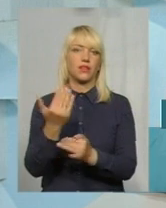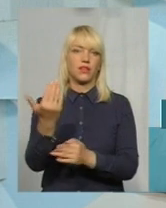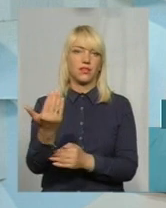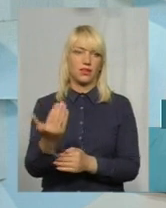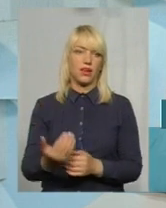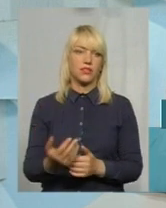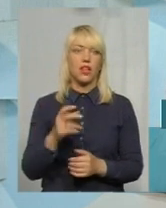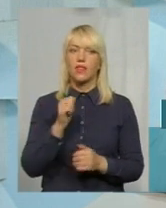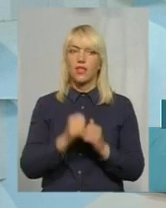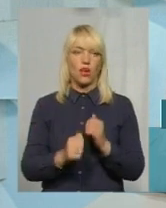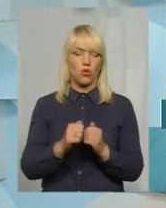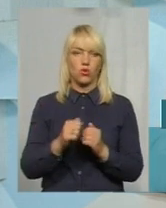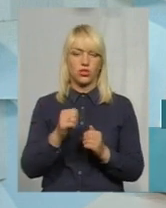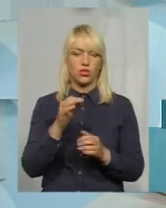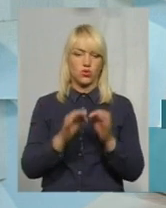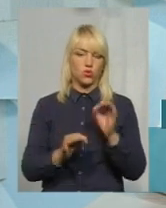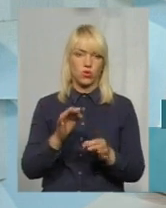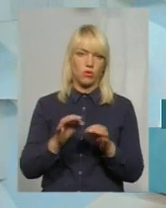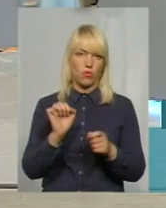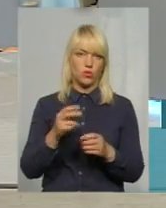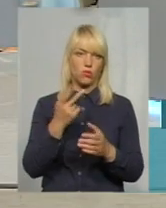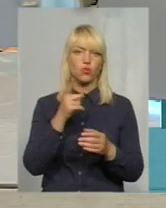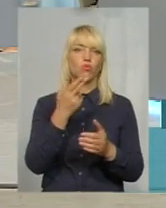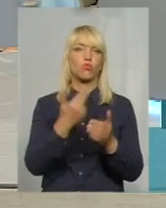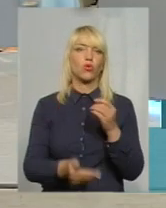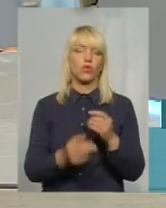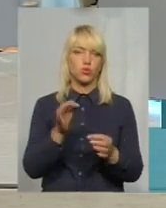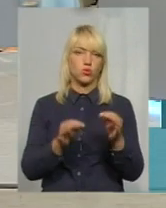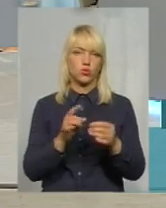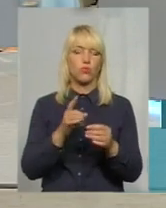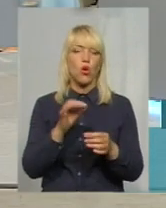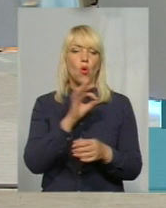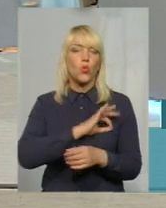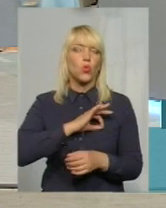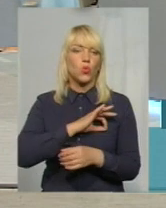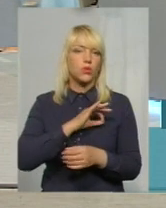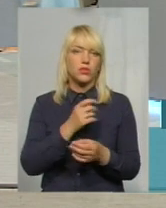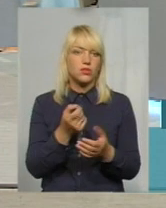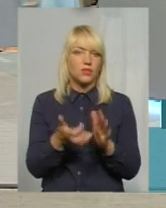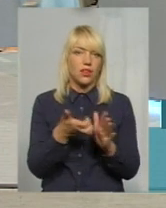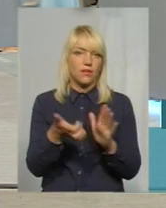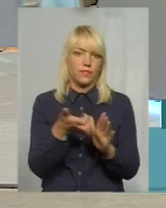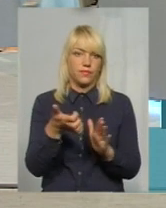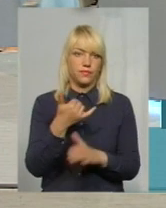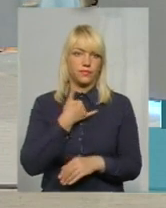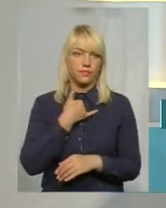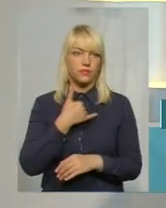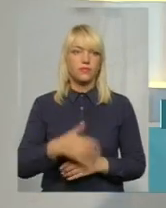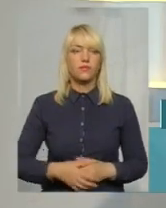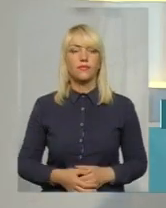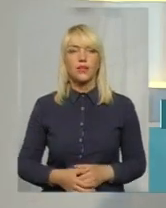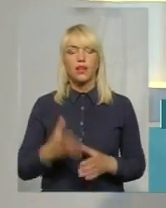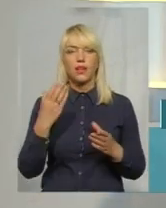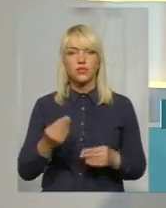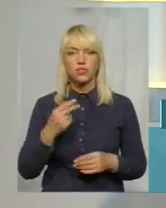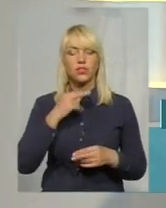пасічник може в суді захистити свої інтереси. Чому вони ще програються? Бо ми юридично мало підковані в деяких питаннях. А от ще звернула